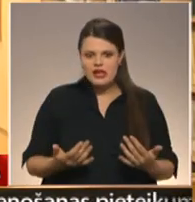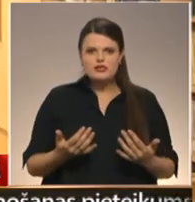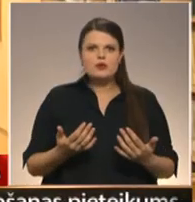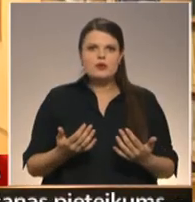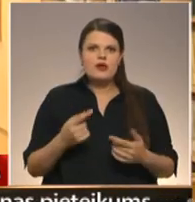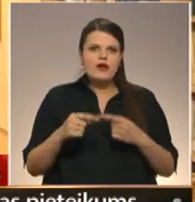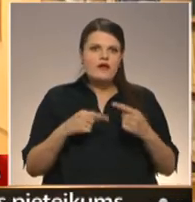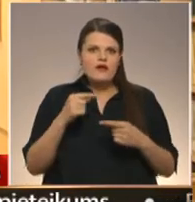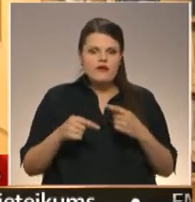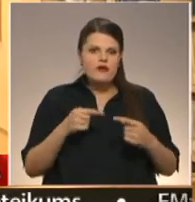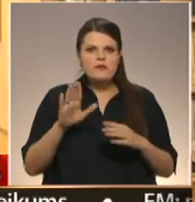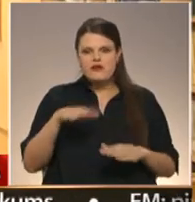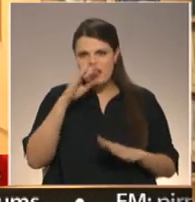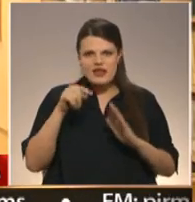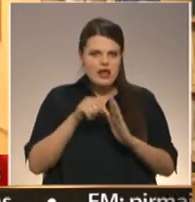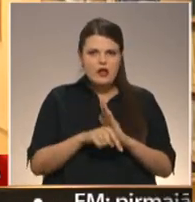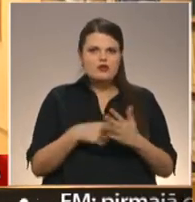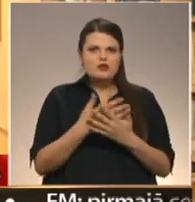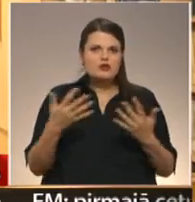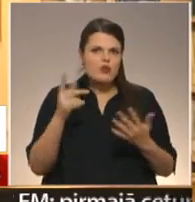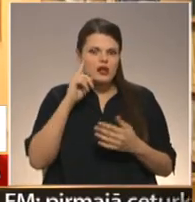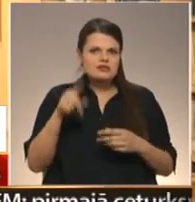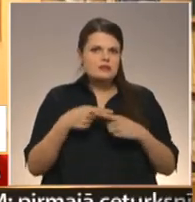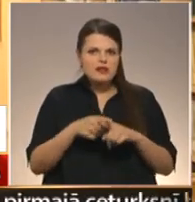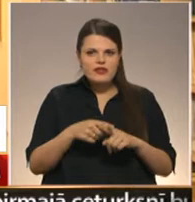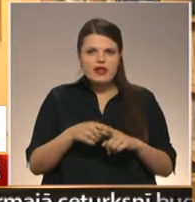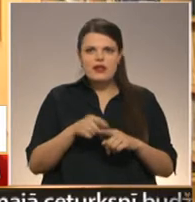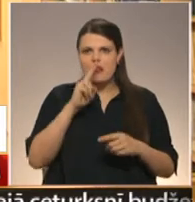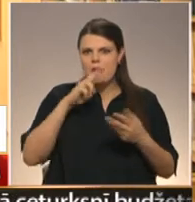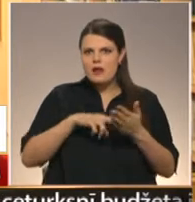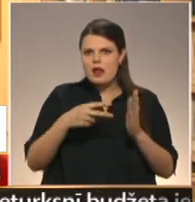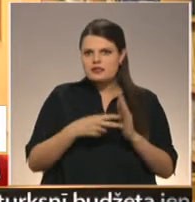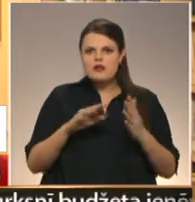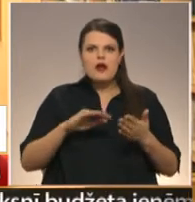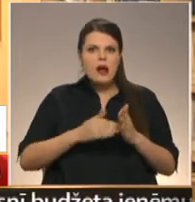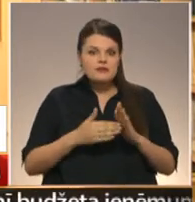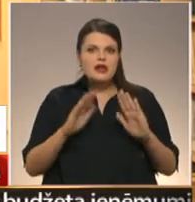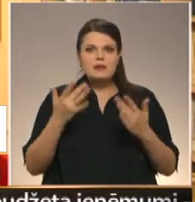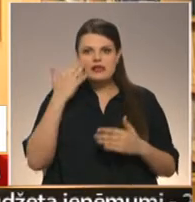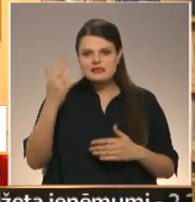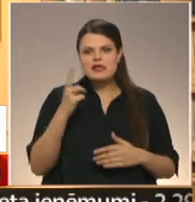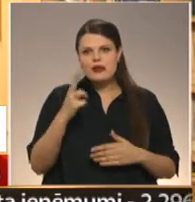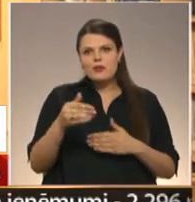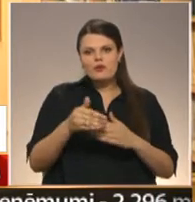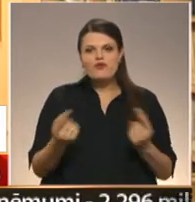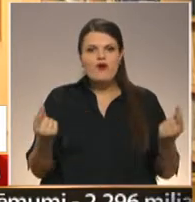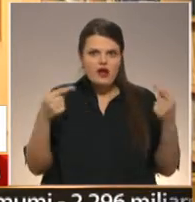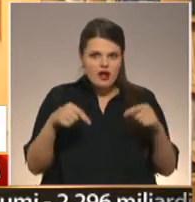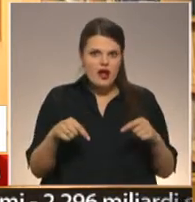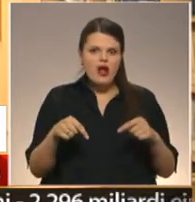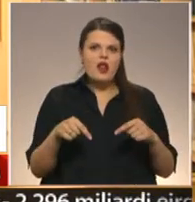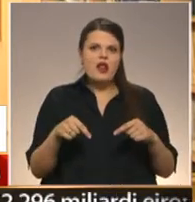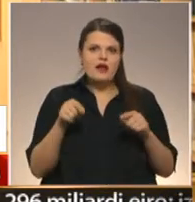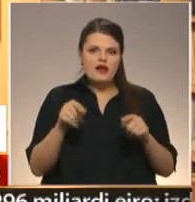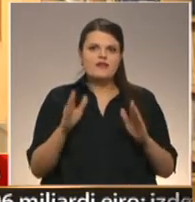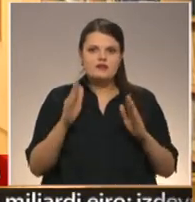Vienmēr var iejaukties kaut kādi zināmi, varbūt tehniski neparedzēti apstākļi, bet nu, ceram, ka tuvākajā laikā ka